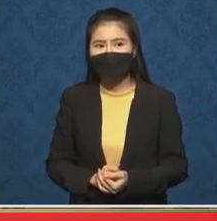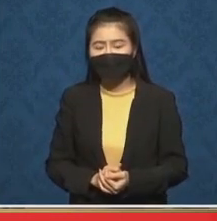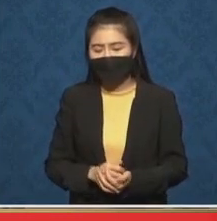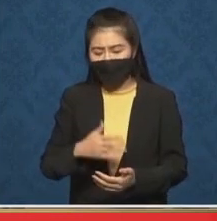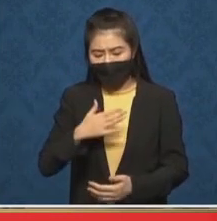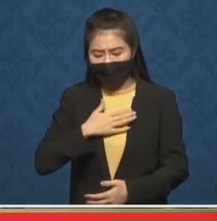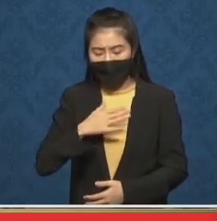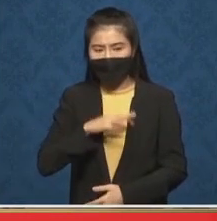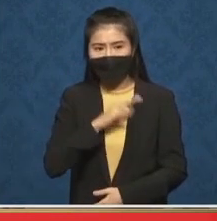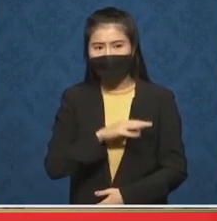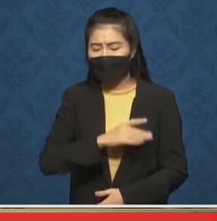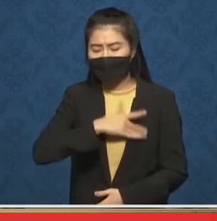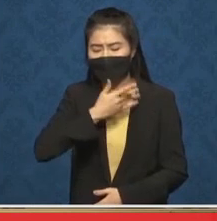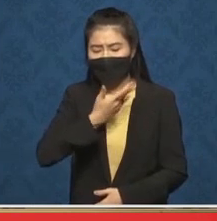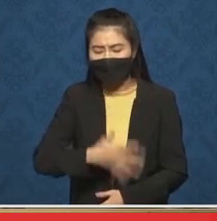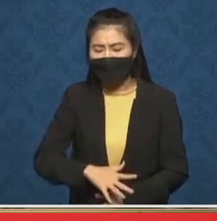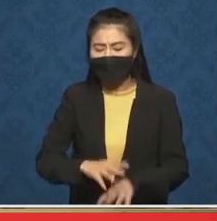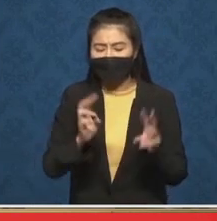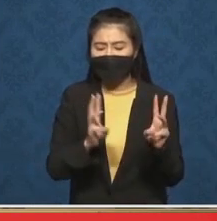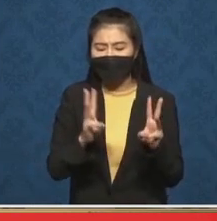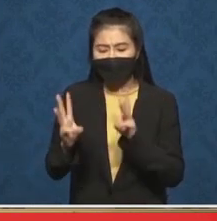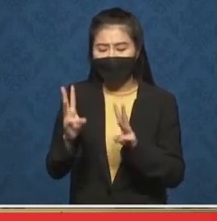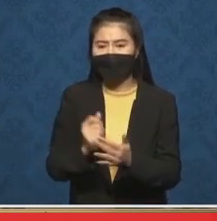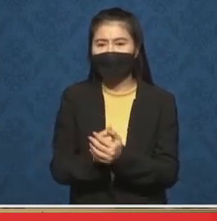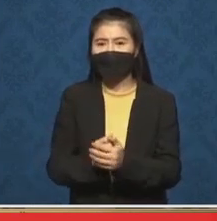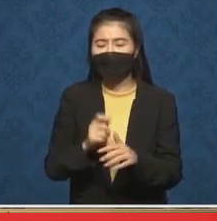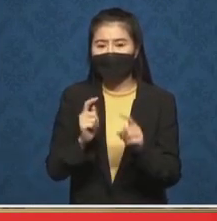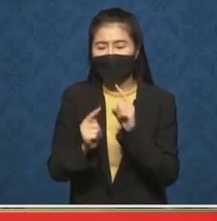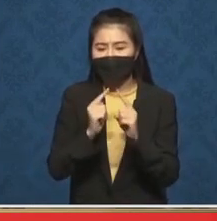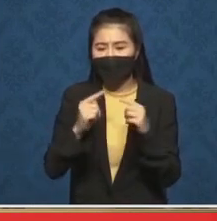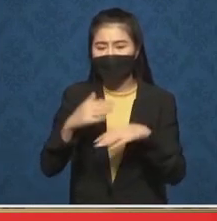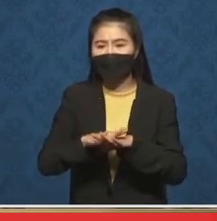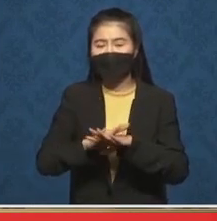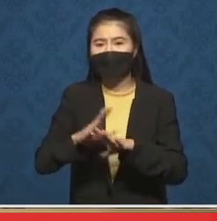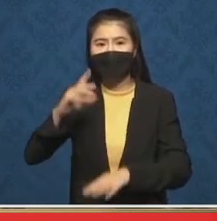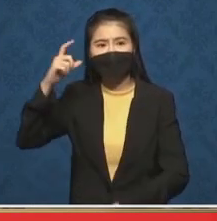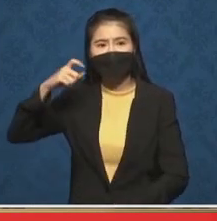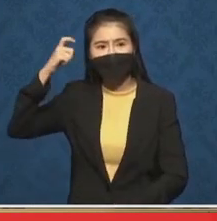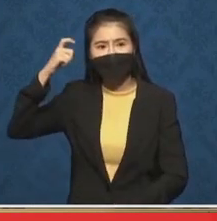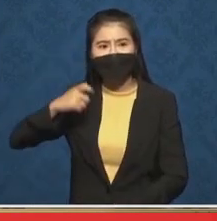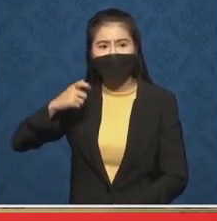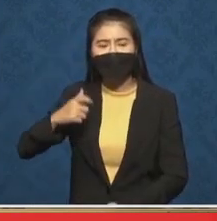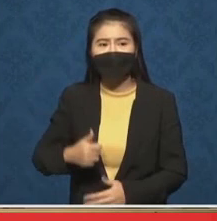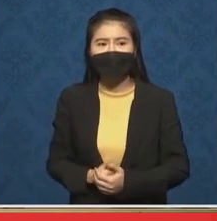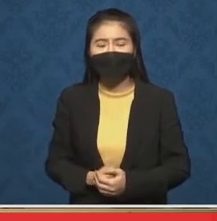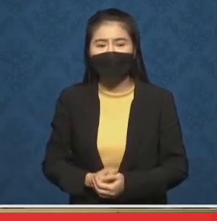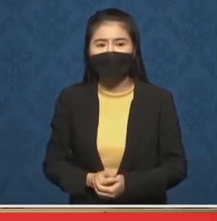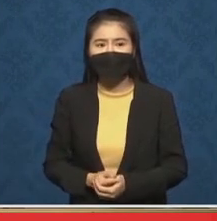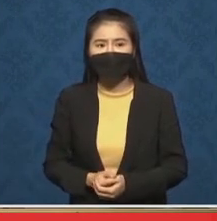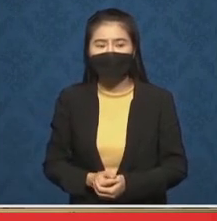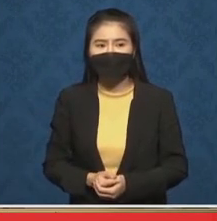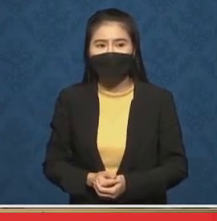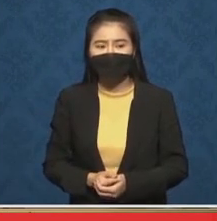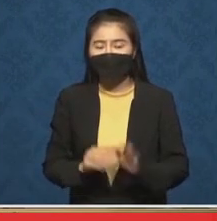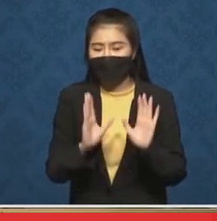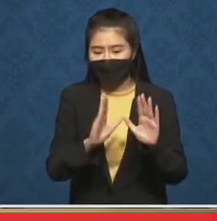ที่เราไมสบใจวนนี้ก็คือรูปแบบวิธีการระดับที่ท่านไปใช้กับเมียมาก